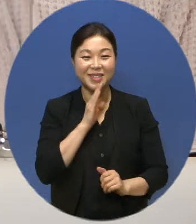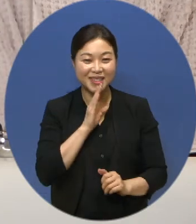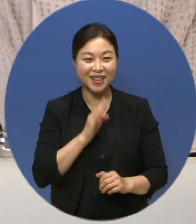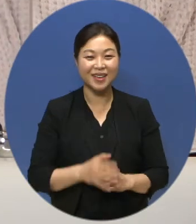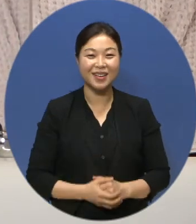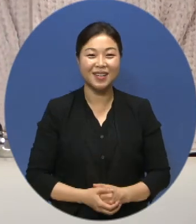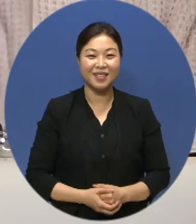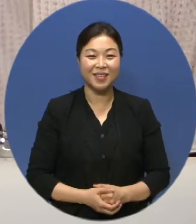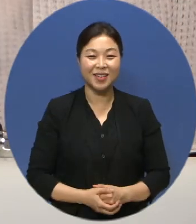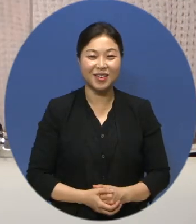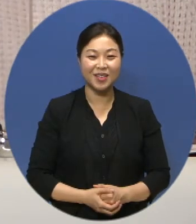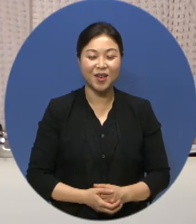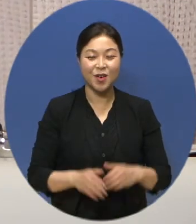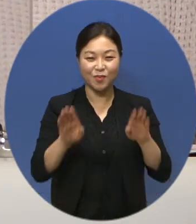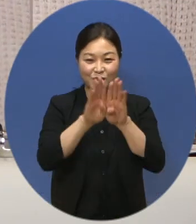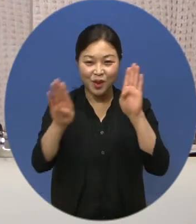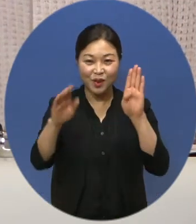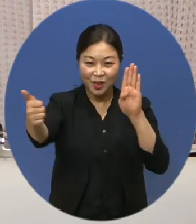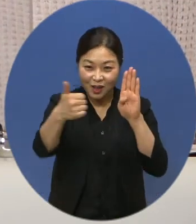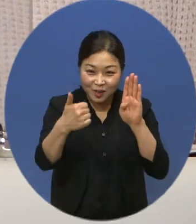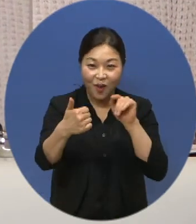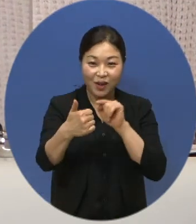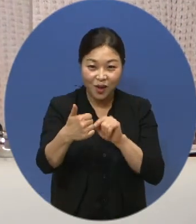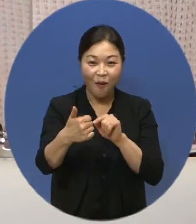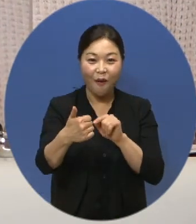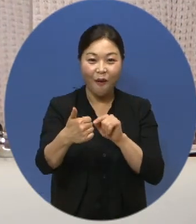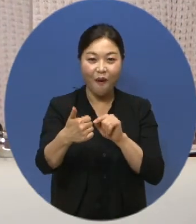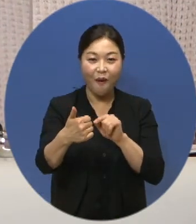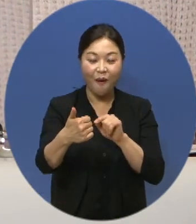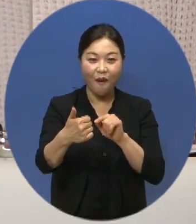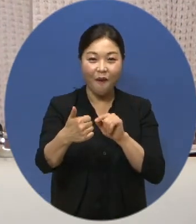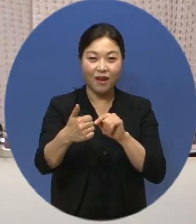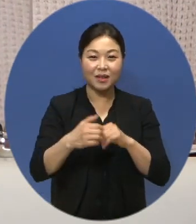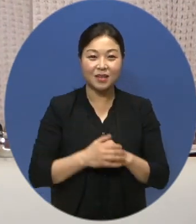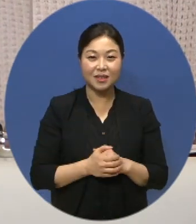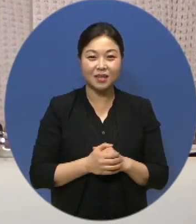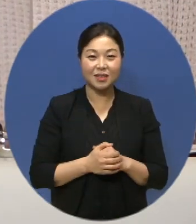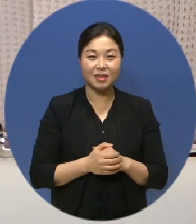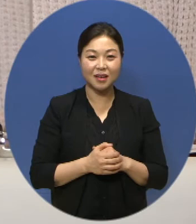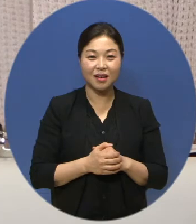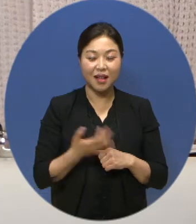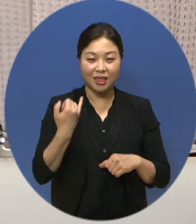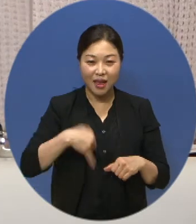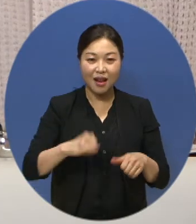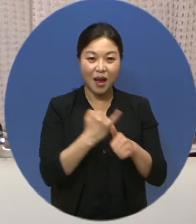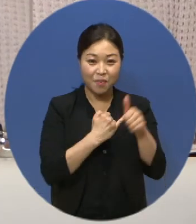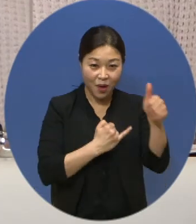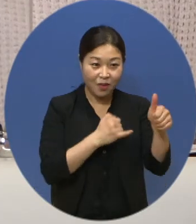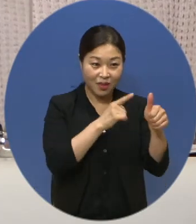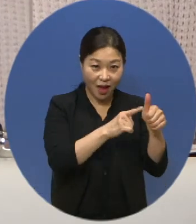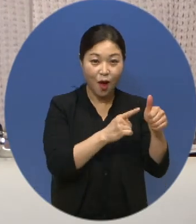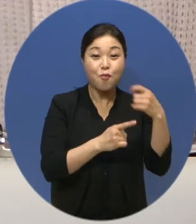그래서 문을 열고 들어와서 이제 그 사돈들의 저는 그 표정을 잊을 수 없어요. 그러니까